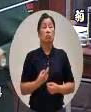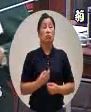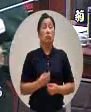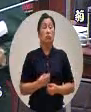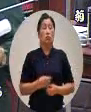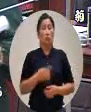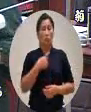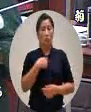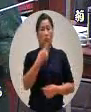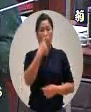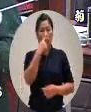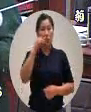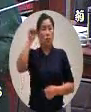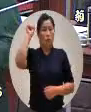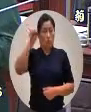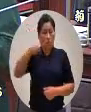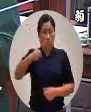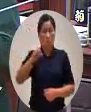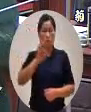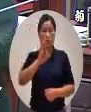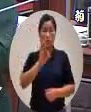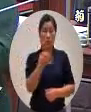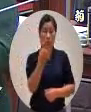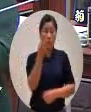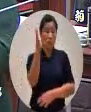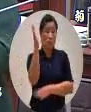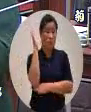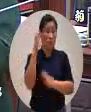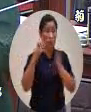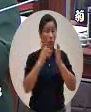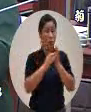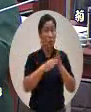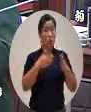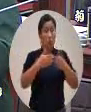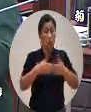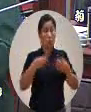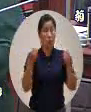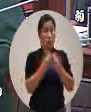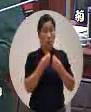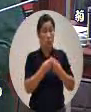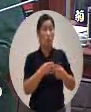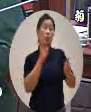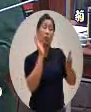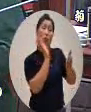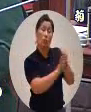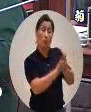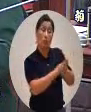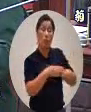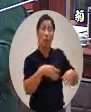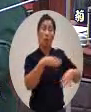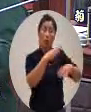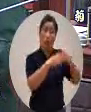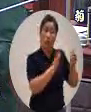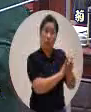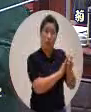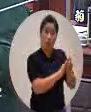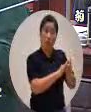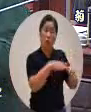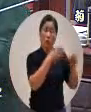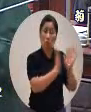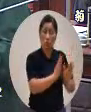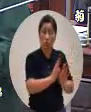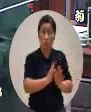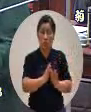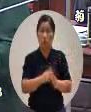說財政局要怎麼幫忙協助他們來處理基本上你